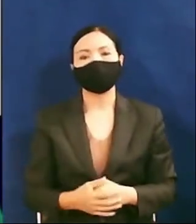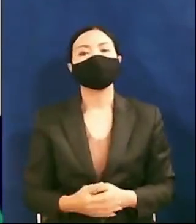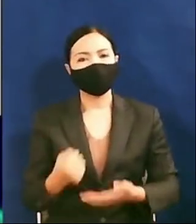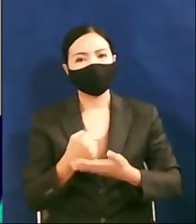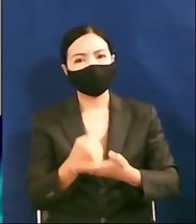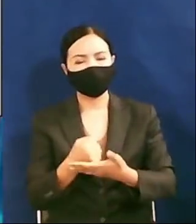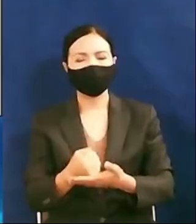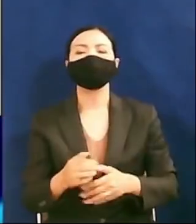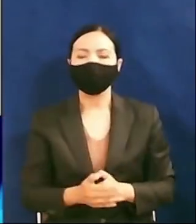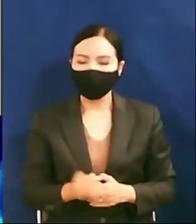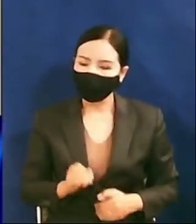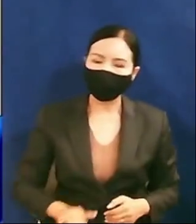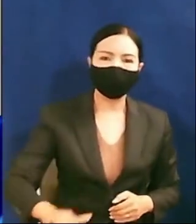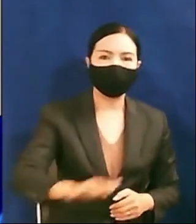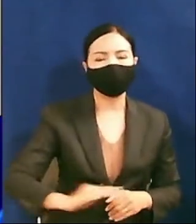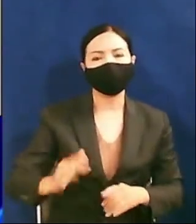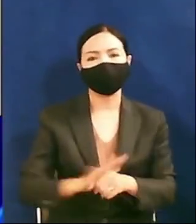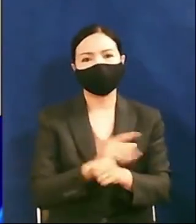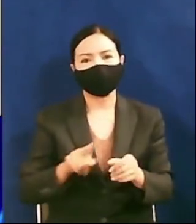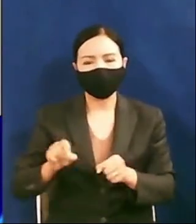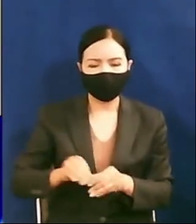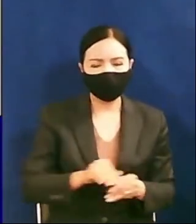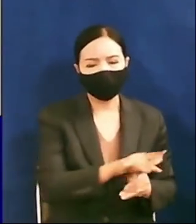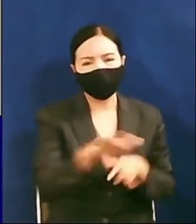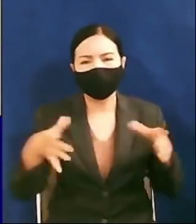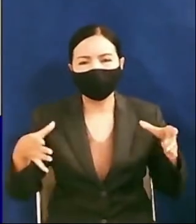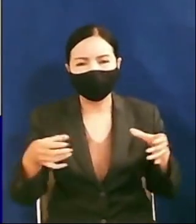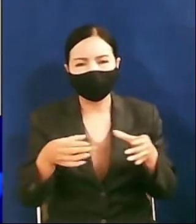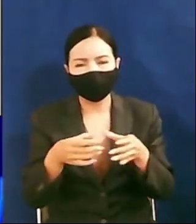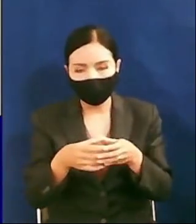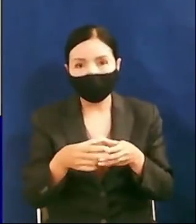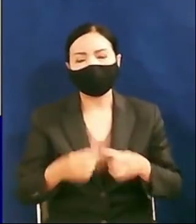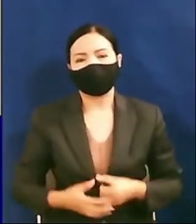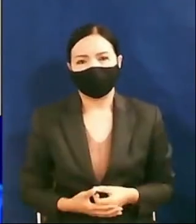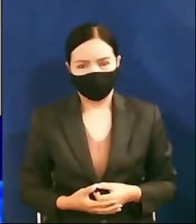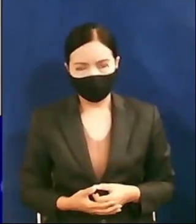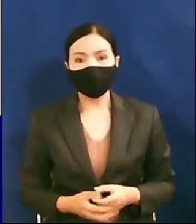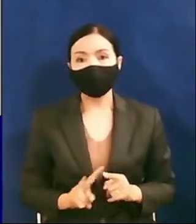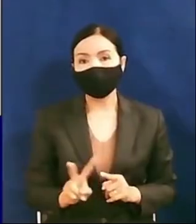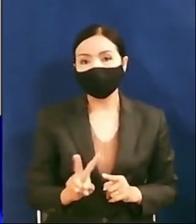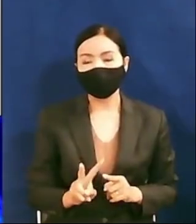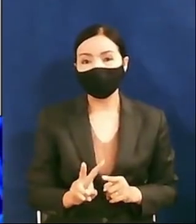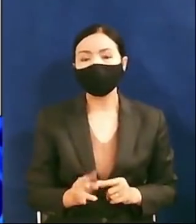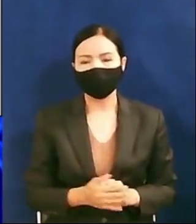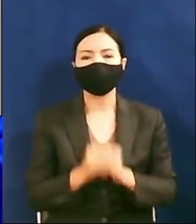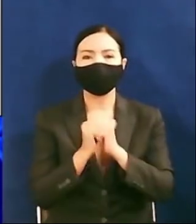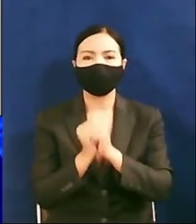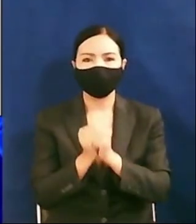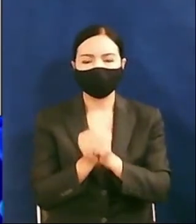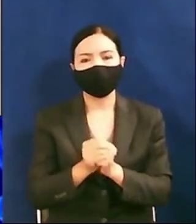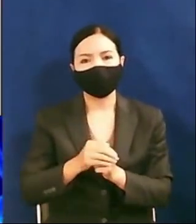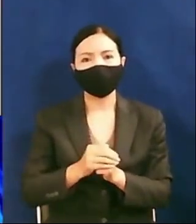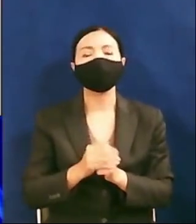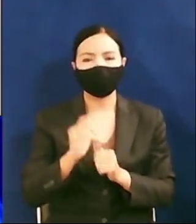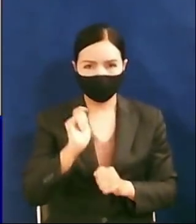ให้เกิดการฉีดที่ครอบคลุมจะได้ควบคุมการระบาดได้นะครับแล้วก็ในส่วนของรองลงมาก็จะเป็นคนจีนนะครับคนกัมพู